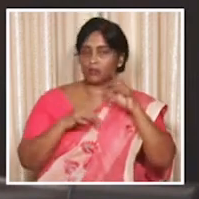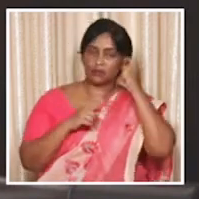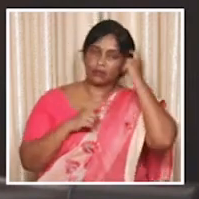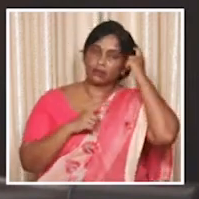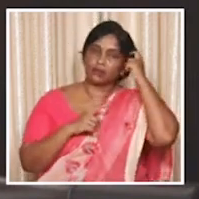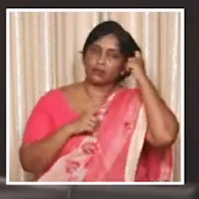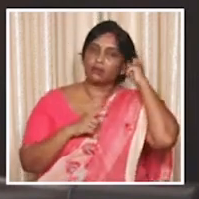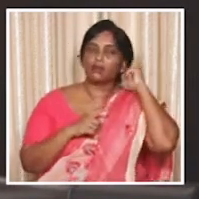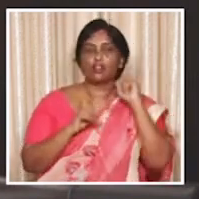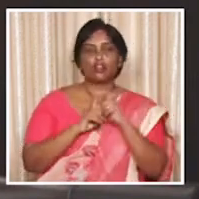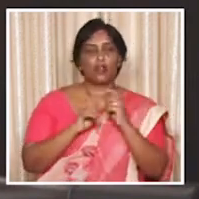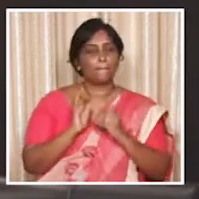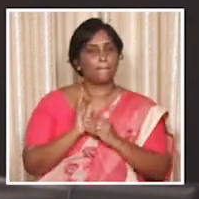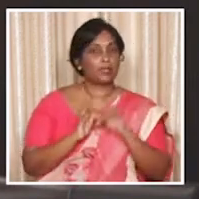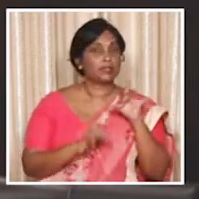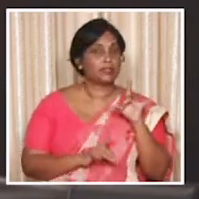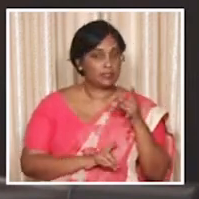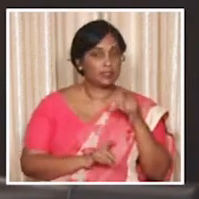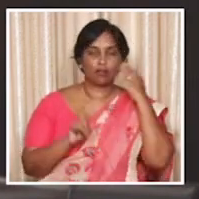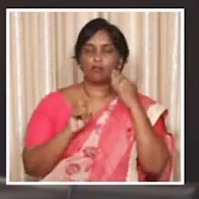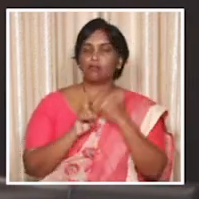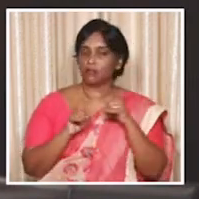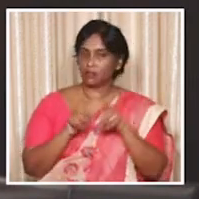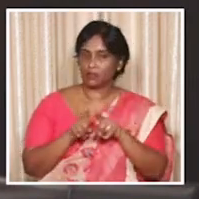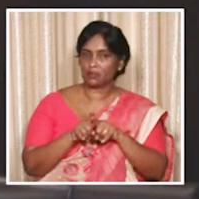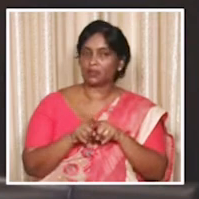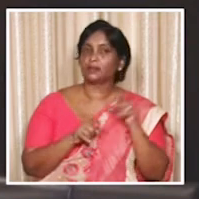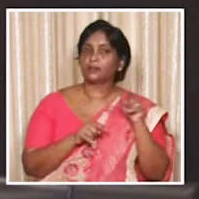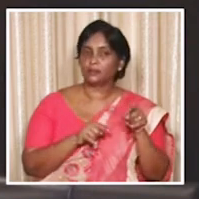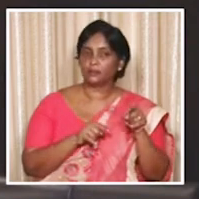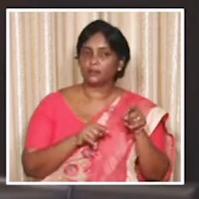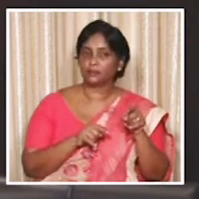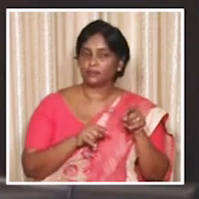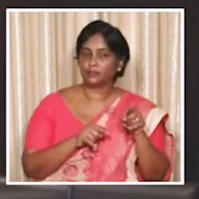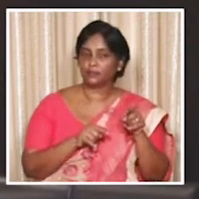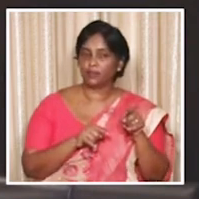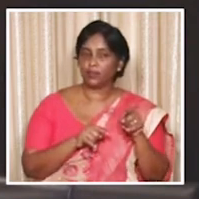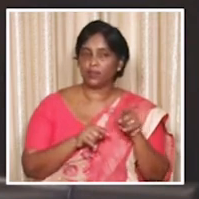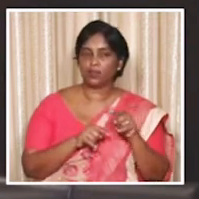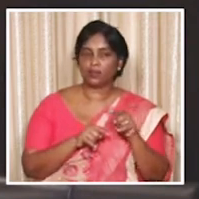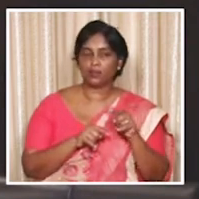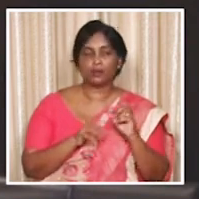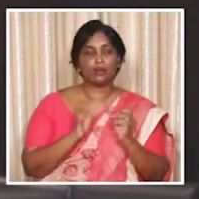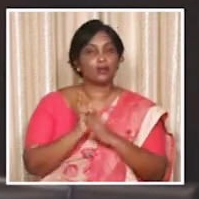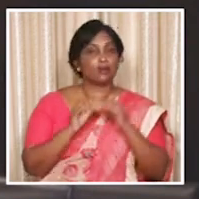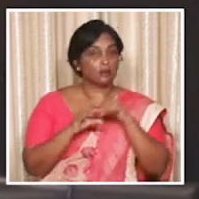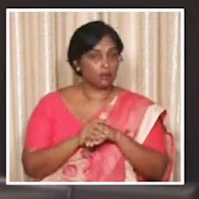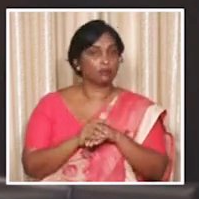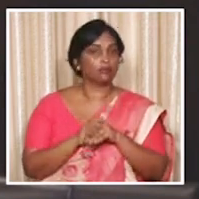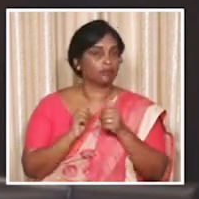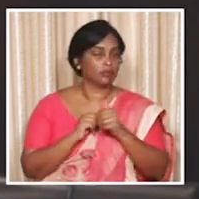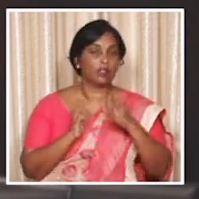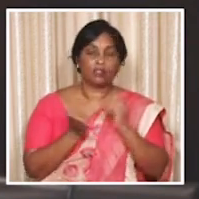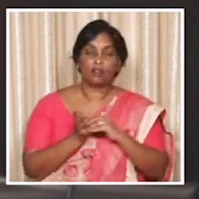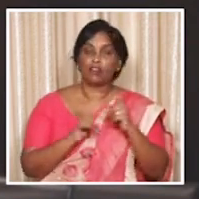තියෙනවා කියන එක ඩොලර් මිලියන 100ක් ඒ සඳහා ඒ වගේම කවුන්සලෙ තබා ගන්න තිබිච්ච එක හරහා තවත්